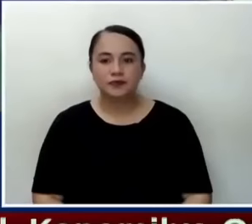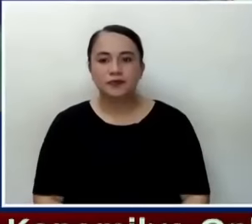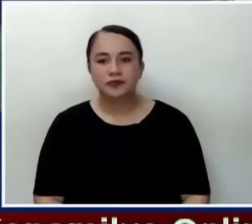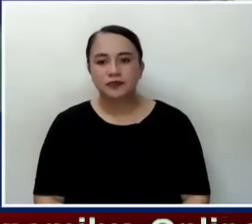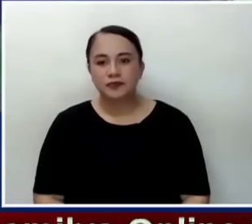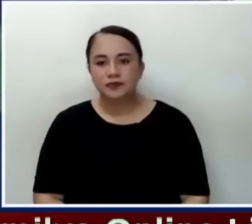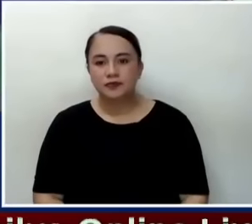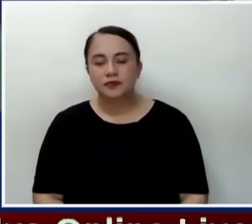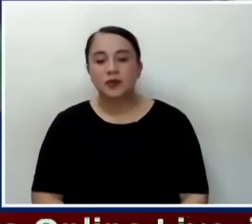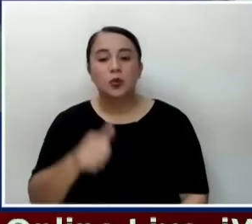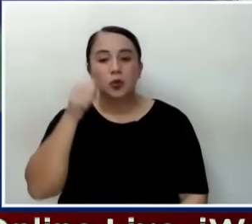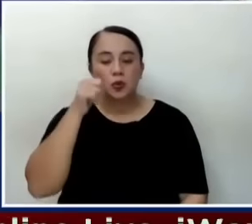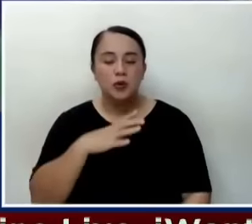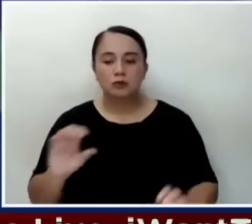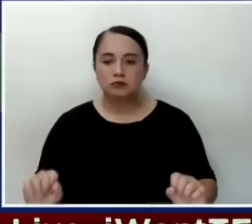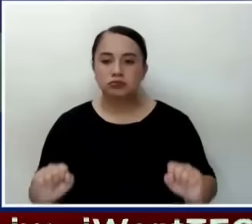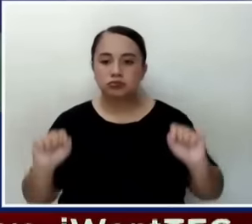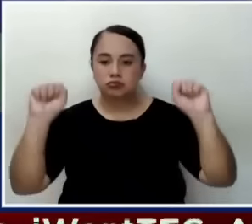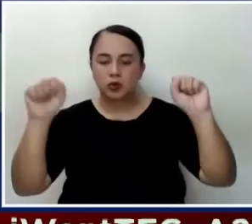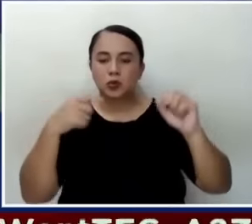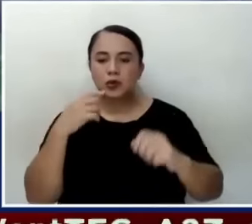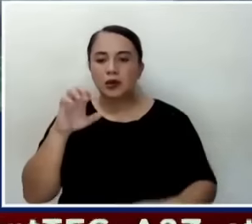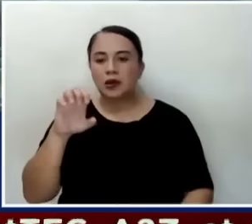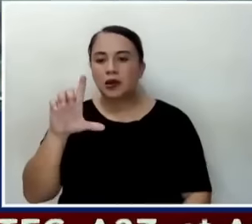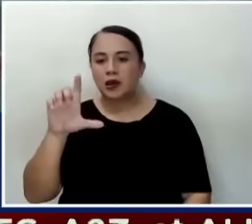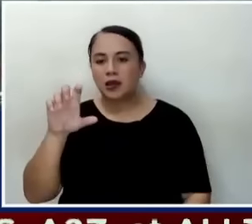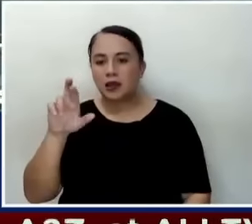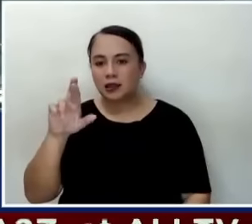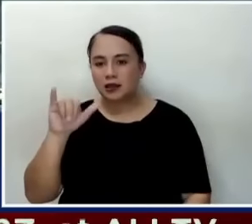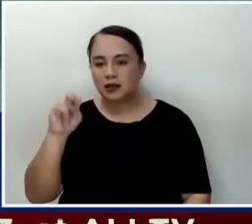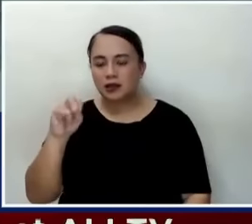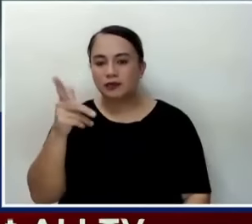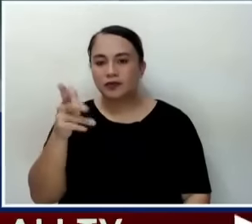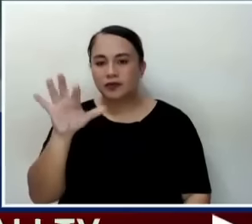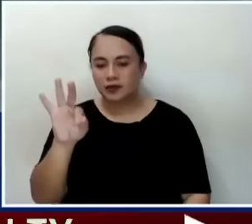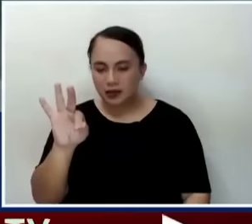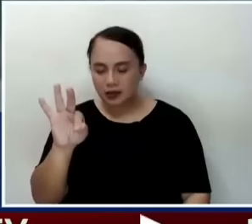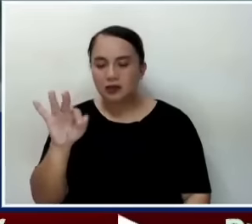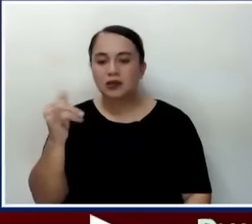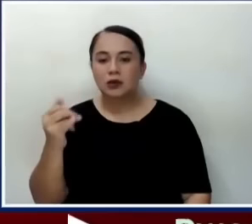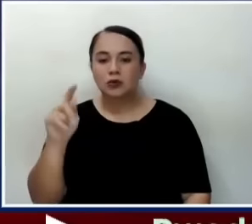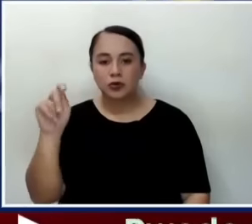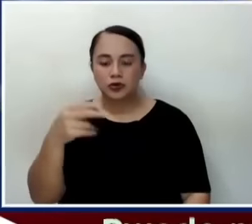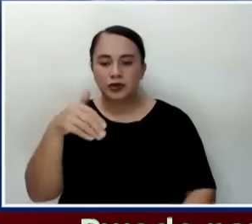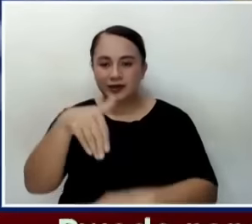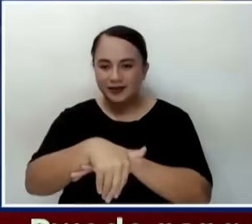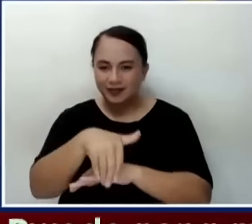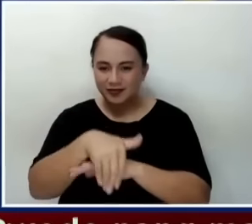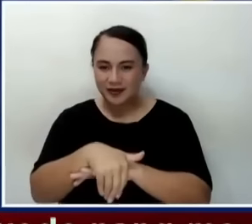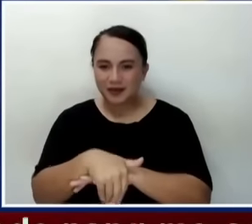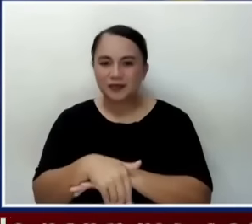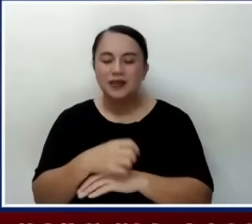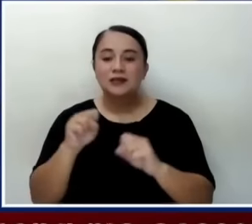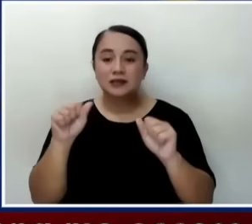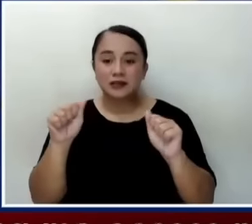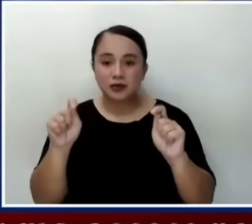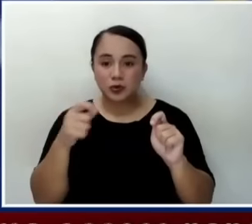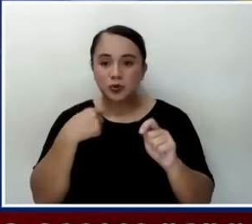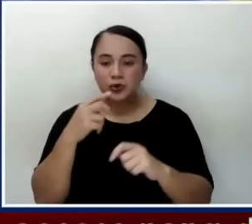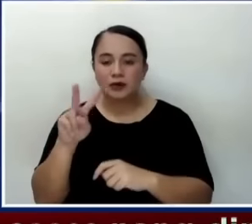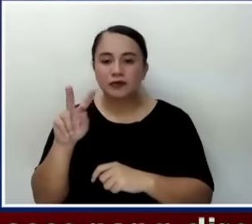Sa women's weightlifting, sasabak si Elrin Ando sa 59-kilogram division ngayong Huwebes ng gabi. At sa Sabado naman si